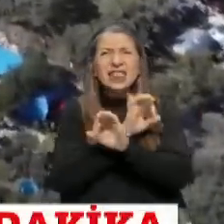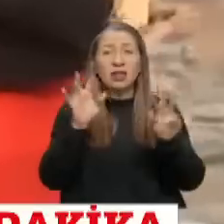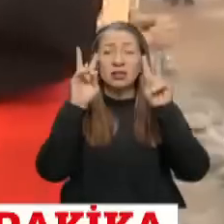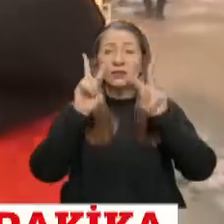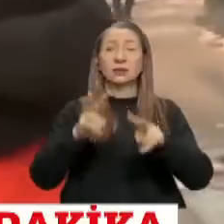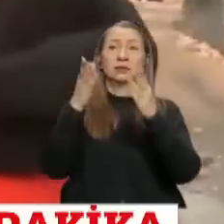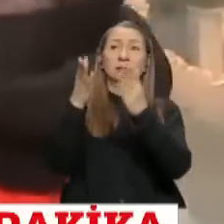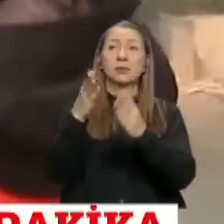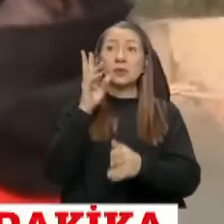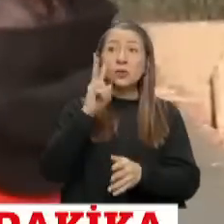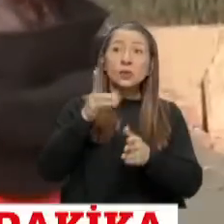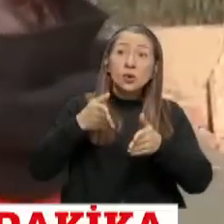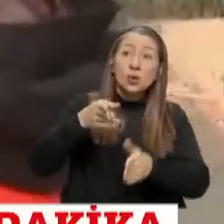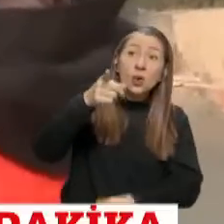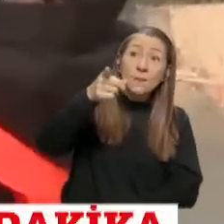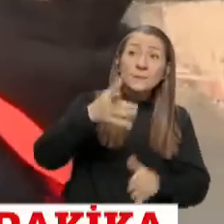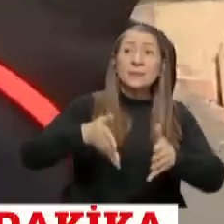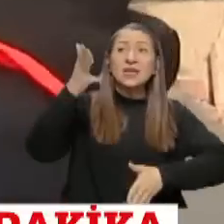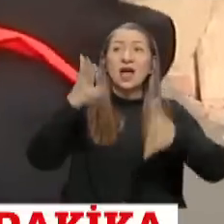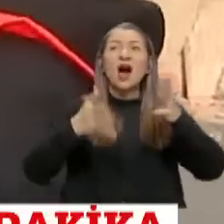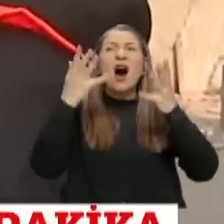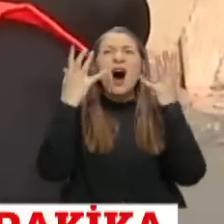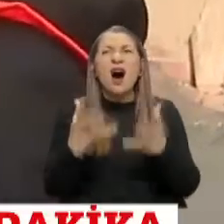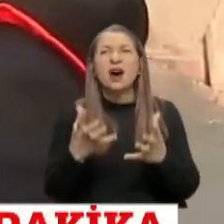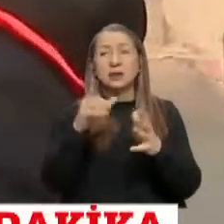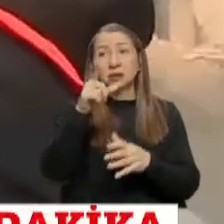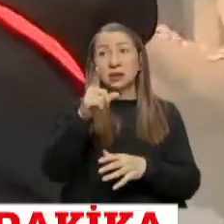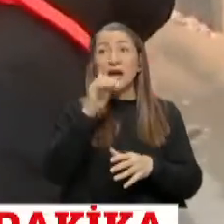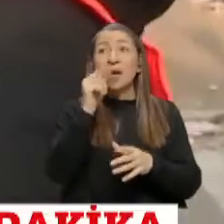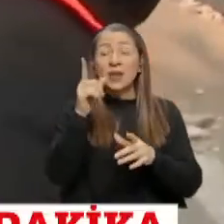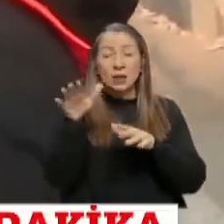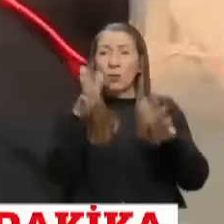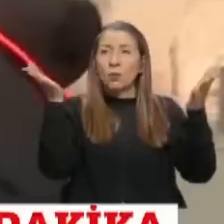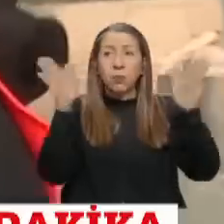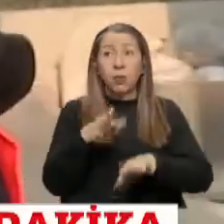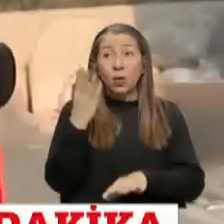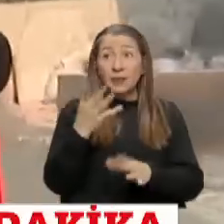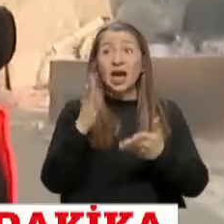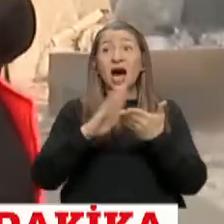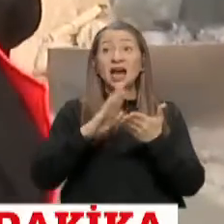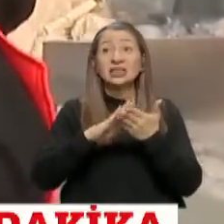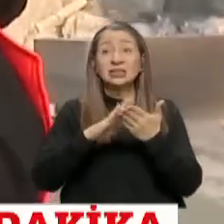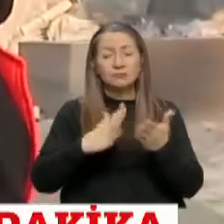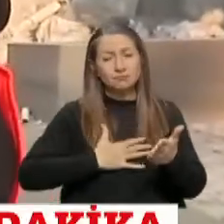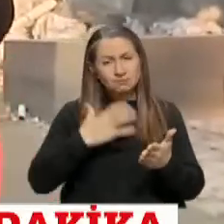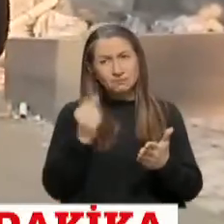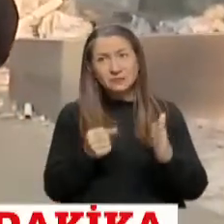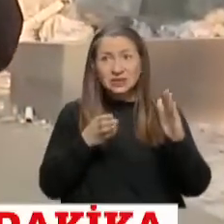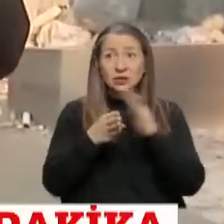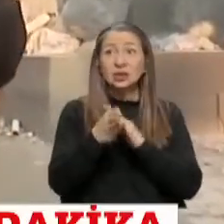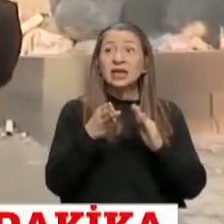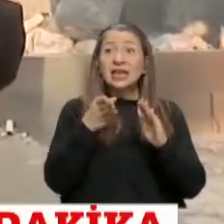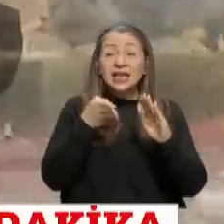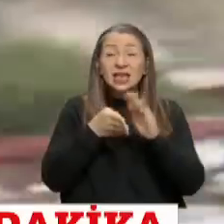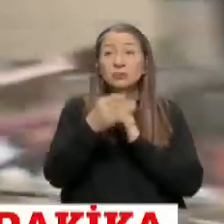fotoğrafı. Gördüğünüz koridordaki binaların tamamı ağır hasarlı. Herhangi bir artçı da yıkılabilir. Arkadaşlarımız inisiyatif alıyorlar. Yani